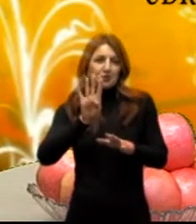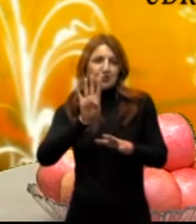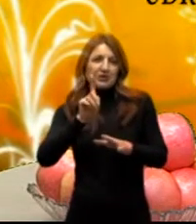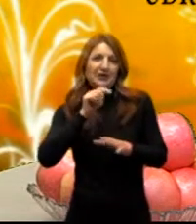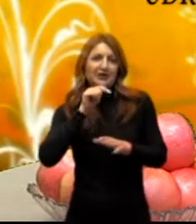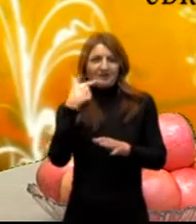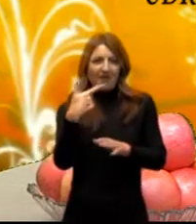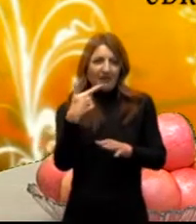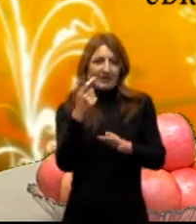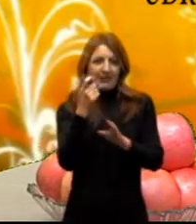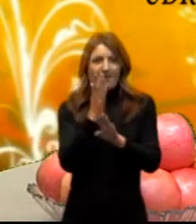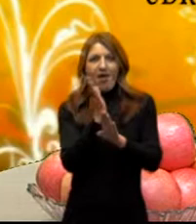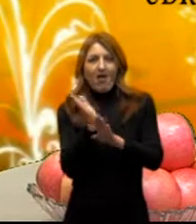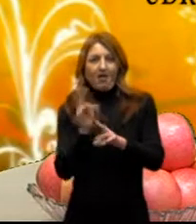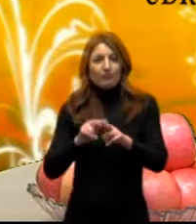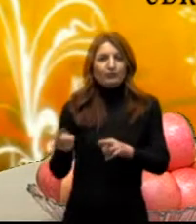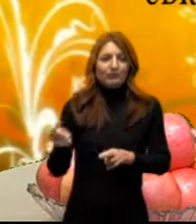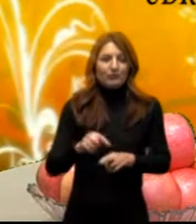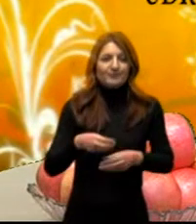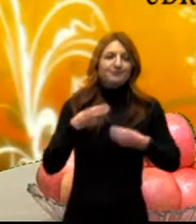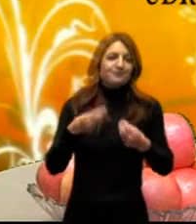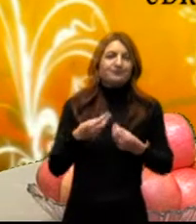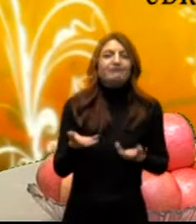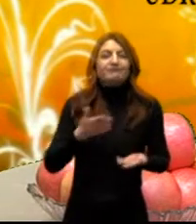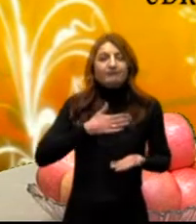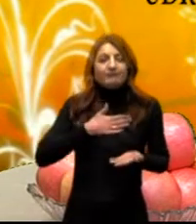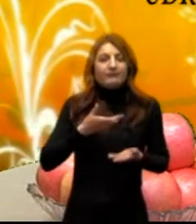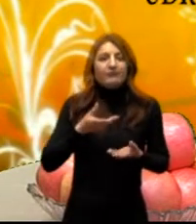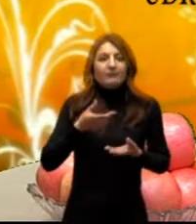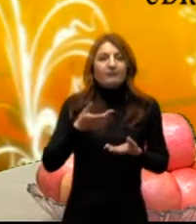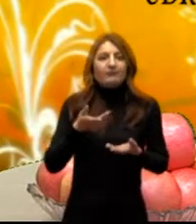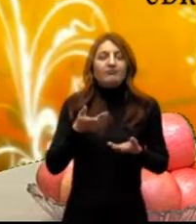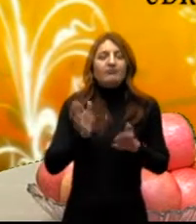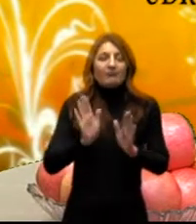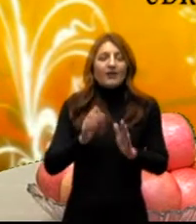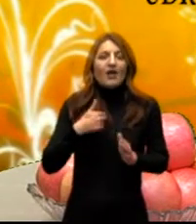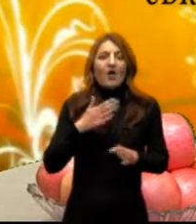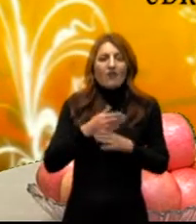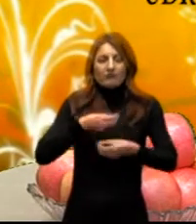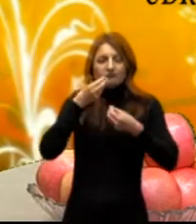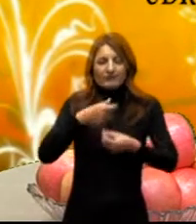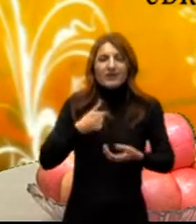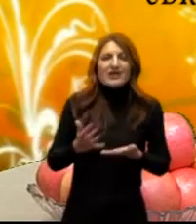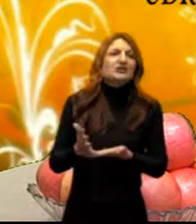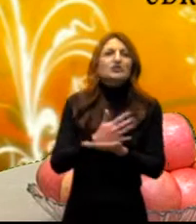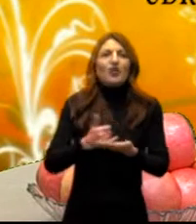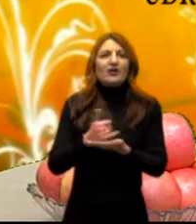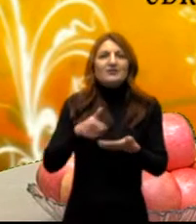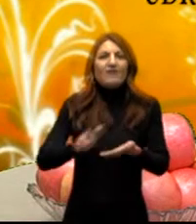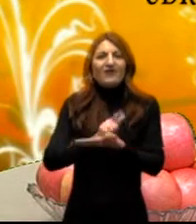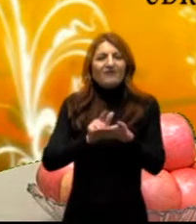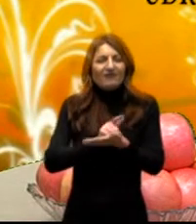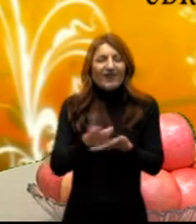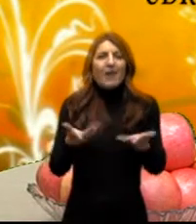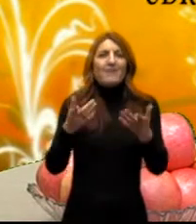16.20. Sada vas molim, kao što je moj običaj, da vam dalje govorim da iskoristite jesen, da iskoristite